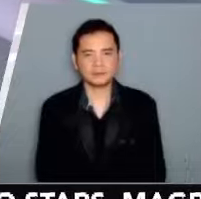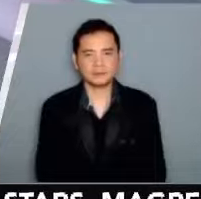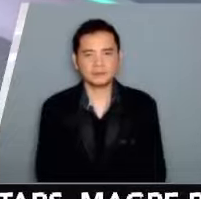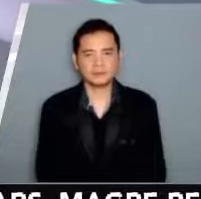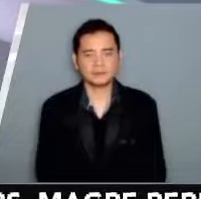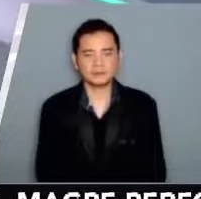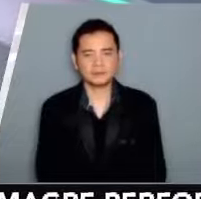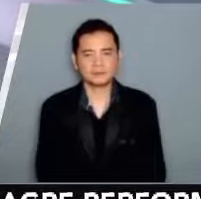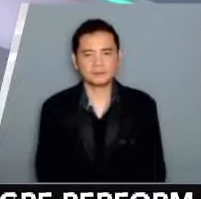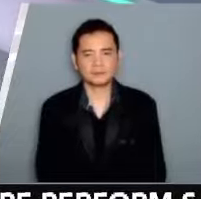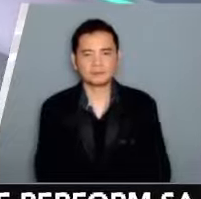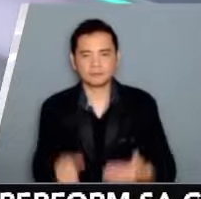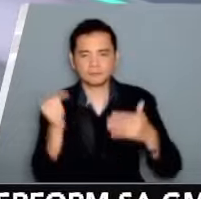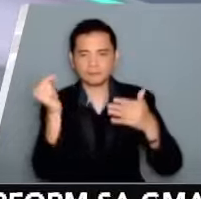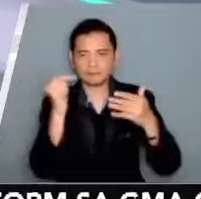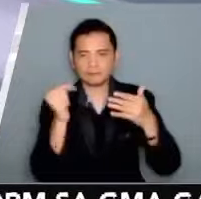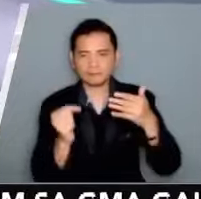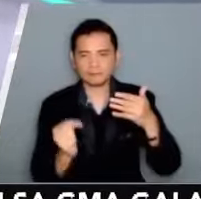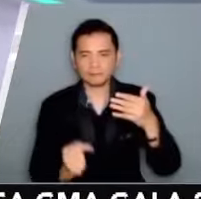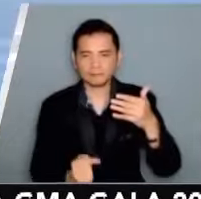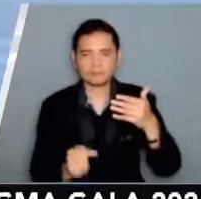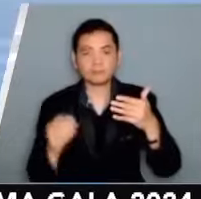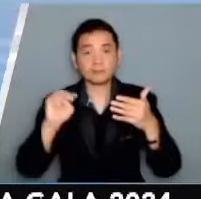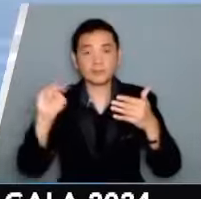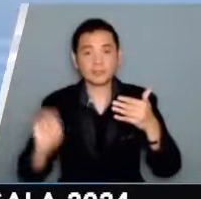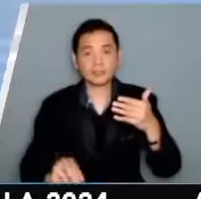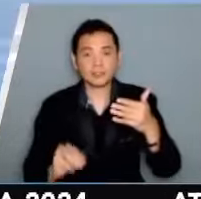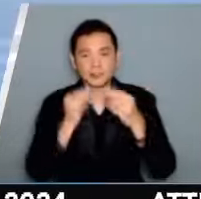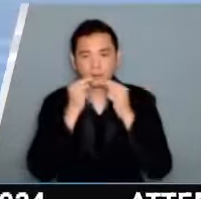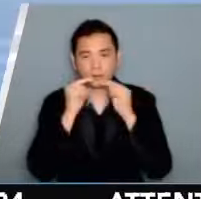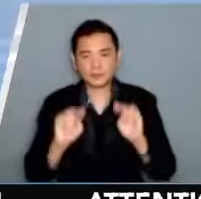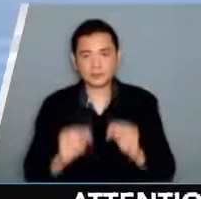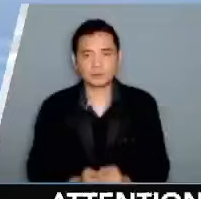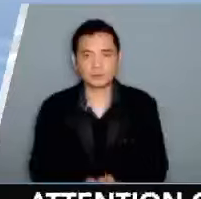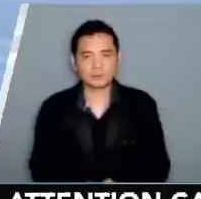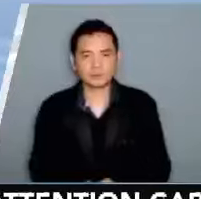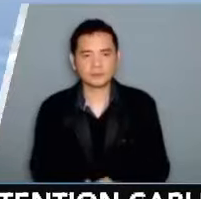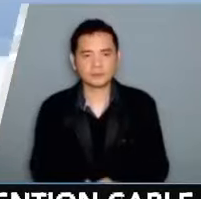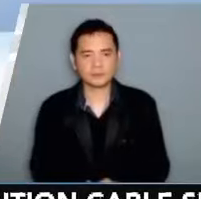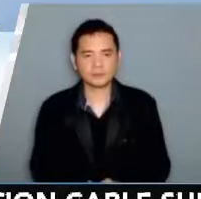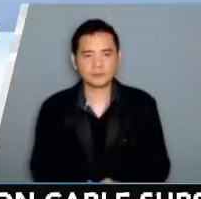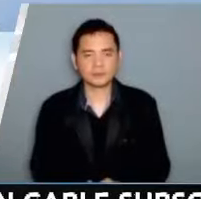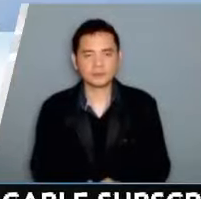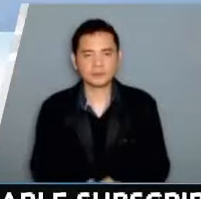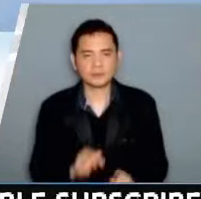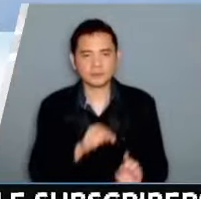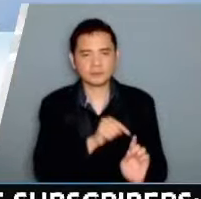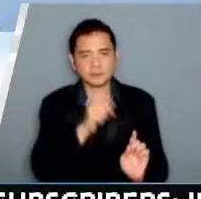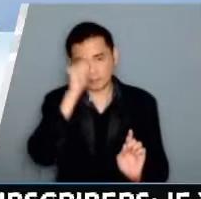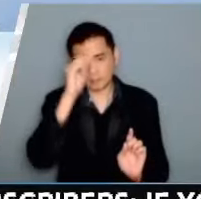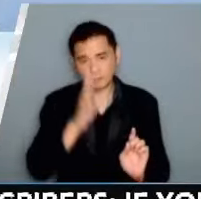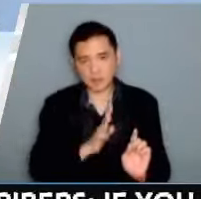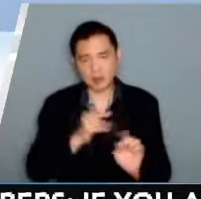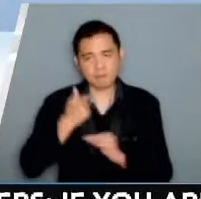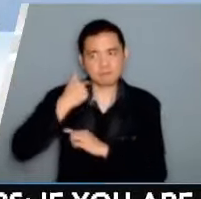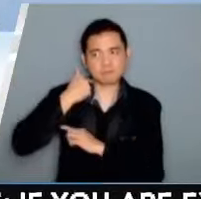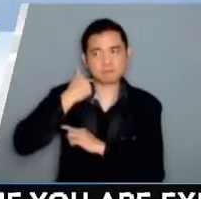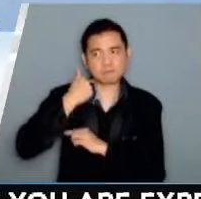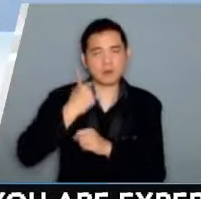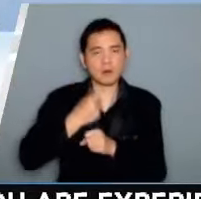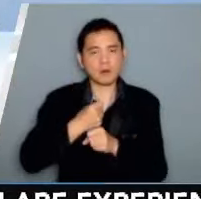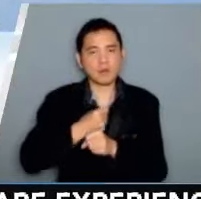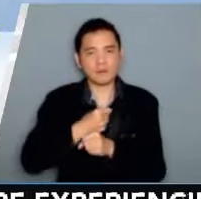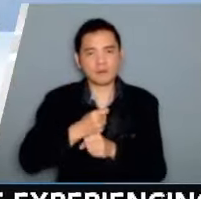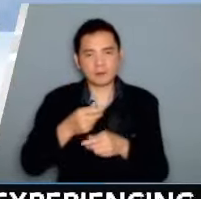Ito na ang mabibilis na balita sa Metro Manila. Arestado ang isang lalaki ng hold-up sa isang coffee shop sa San Jose del Monte,